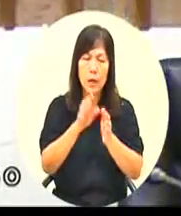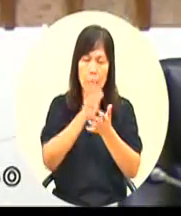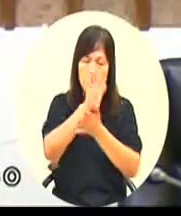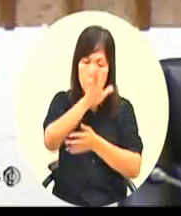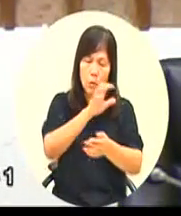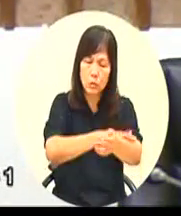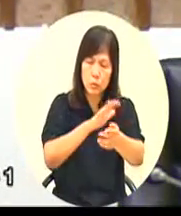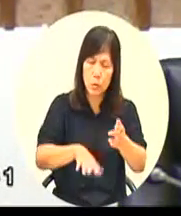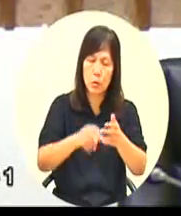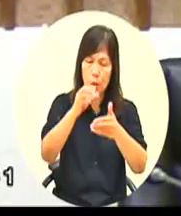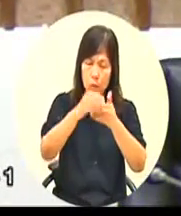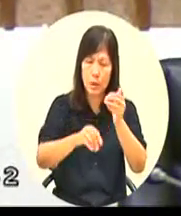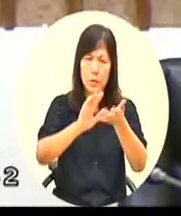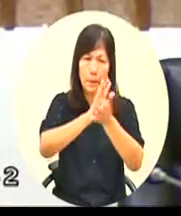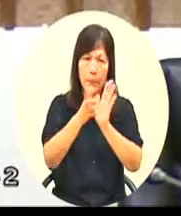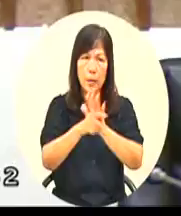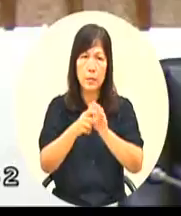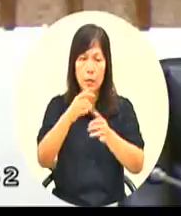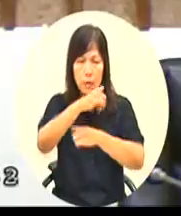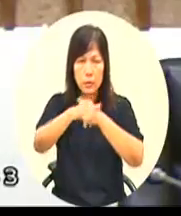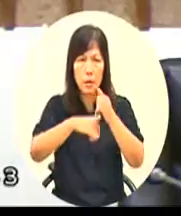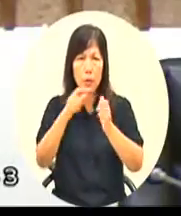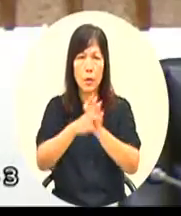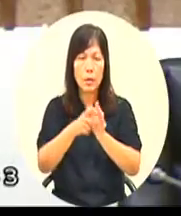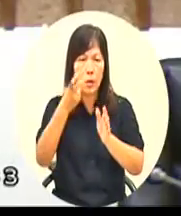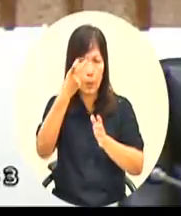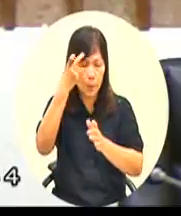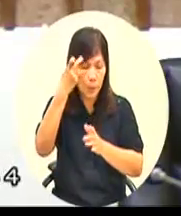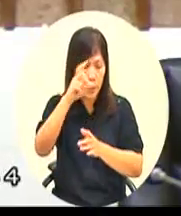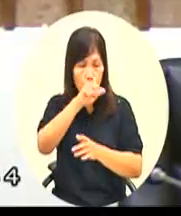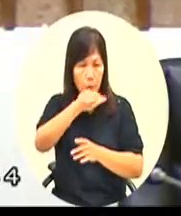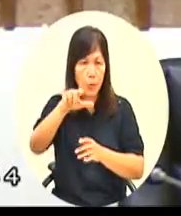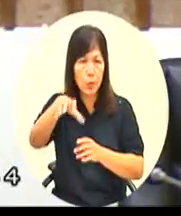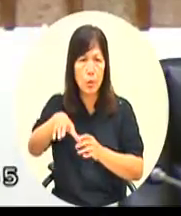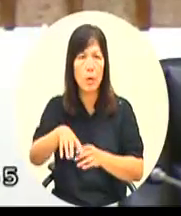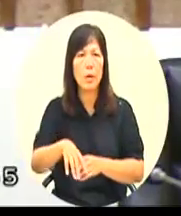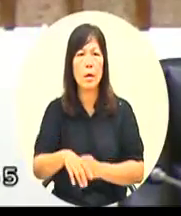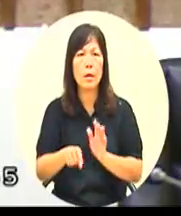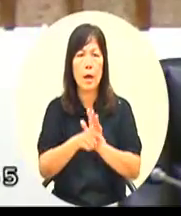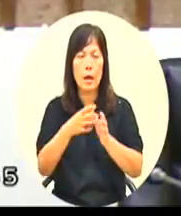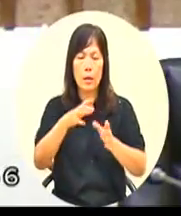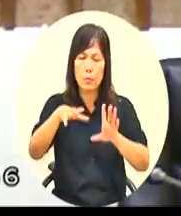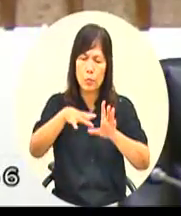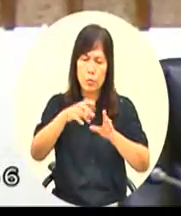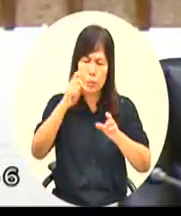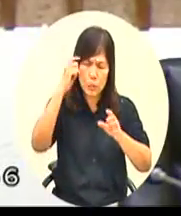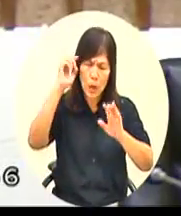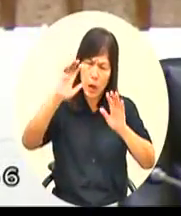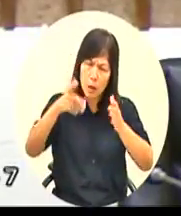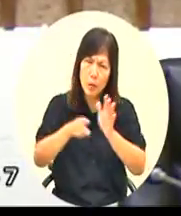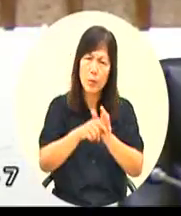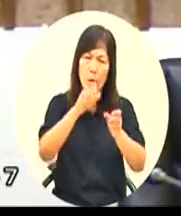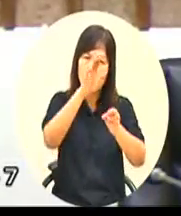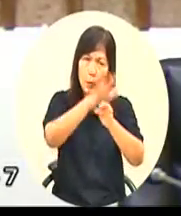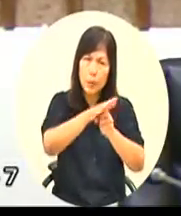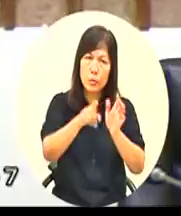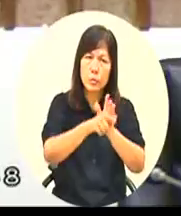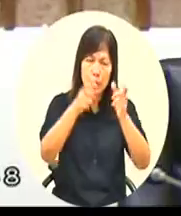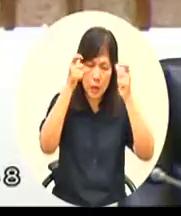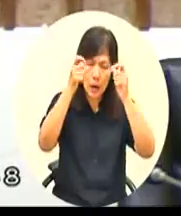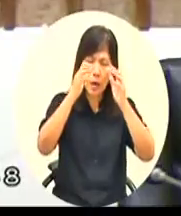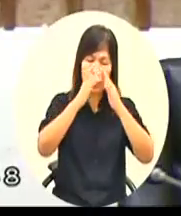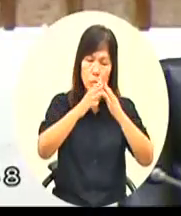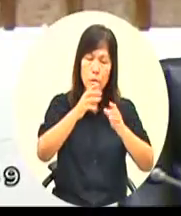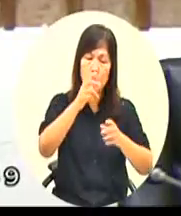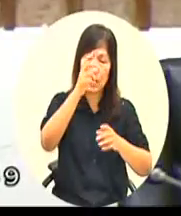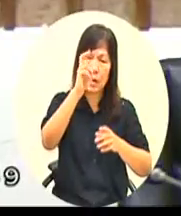有条件来成为我们生活环境博物馆。那文化部预定在补助高雄20亿哦，有